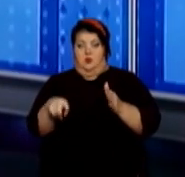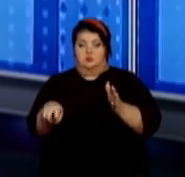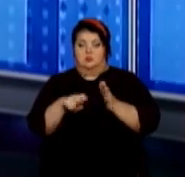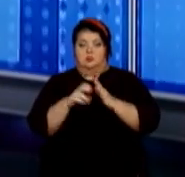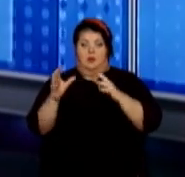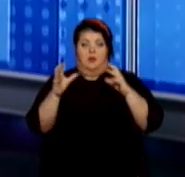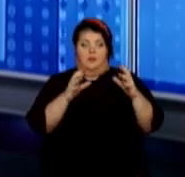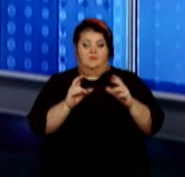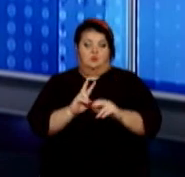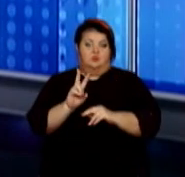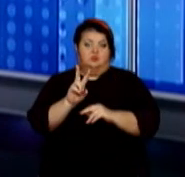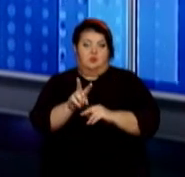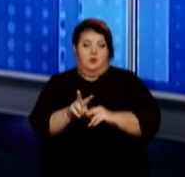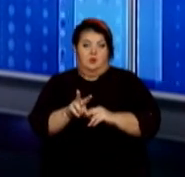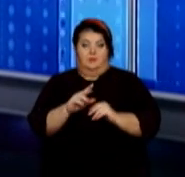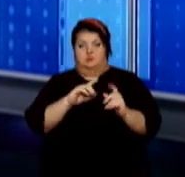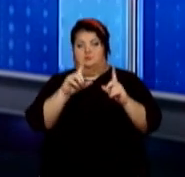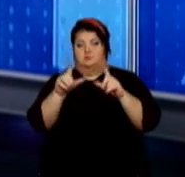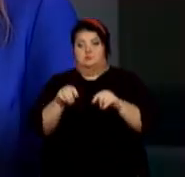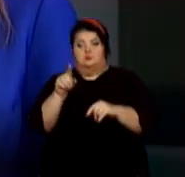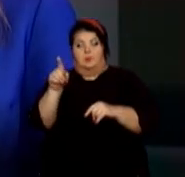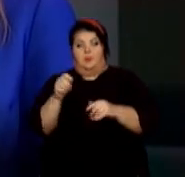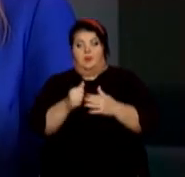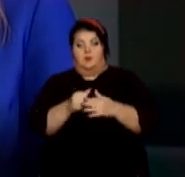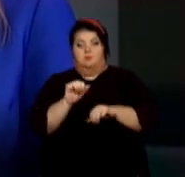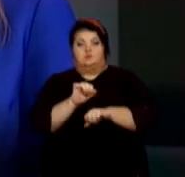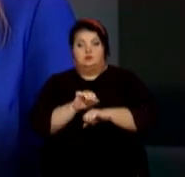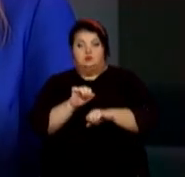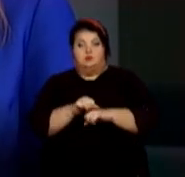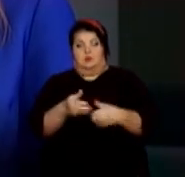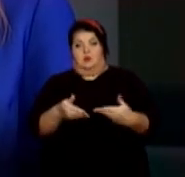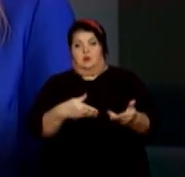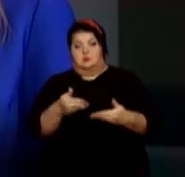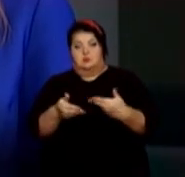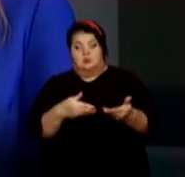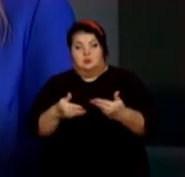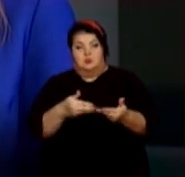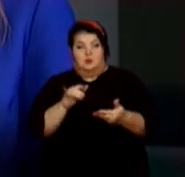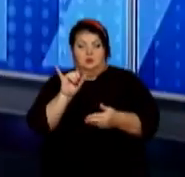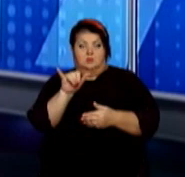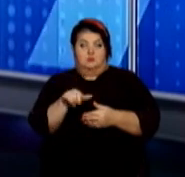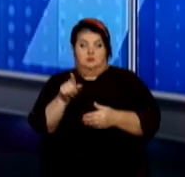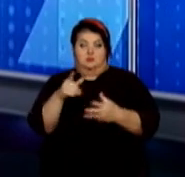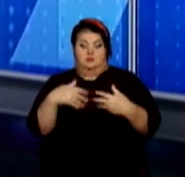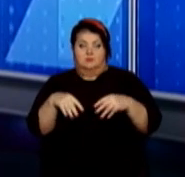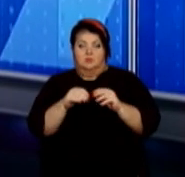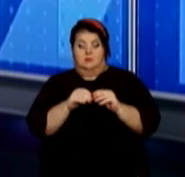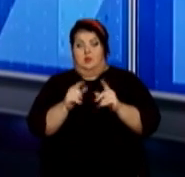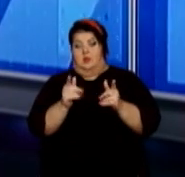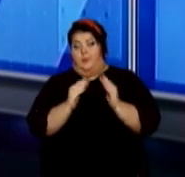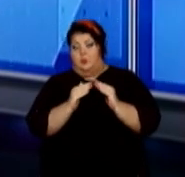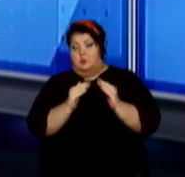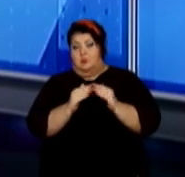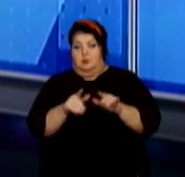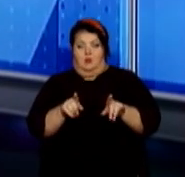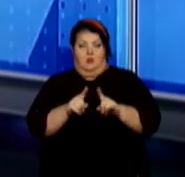на тролейбус, добирається там до певної зупинки, йде пішки саме до тієї квартири чи того будинку, а